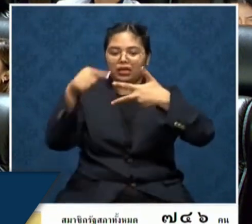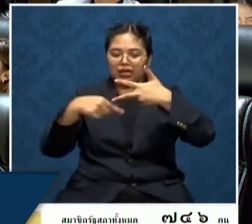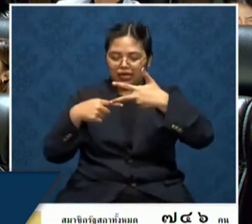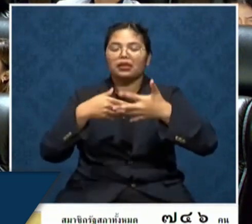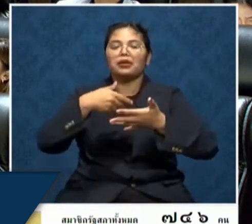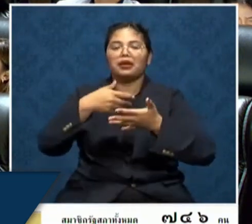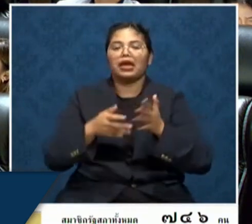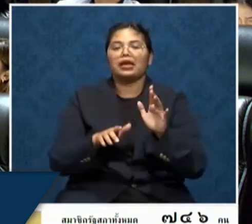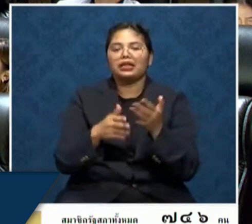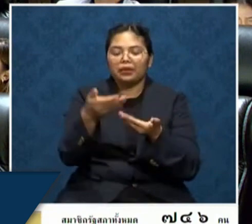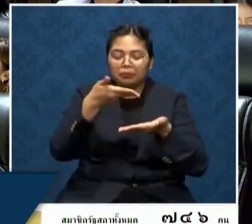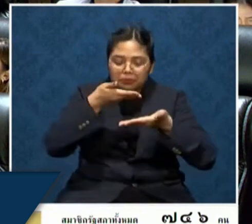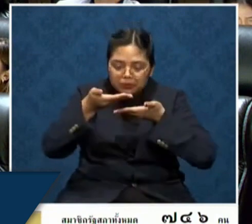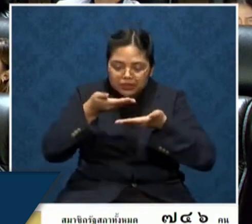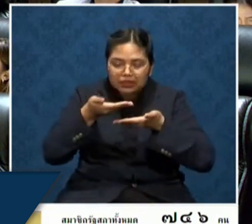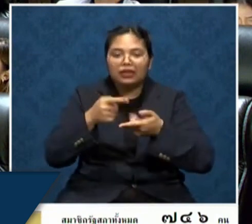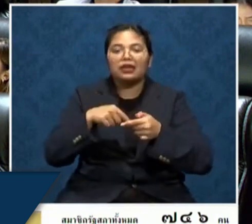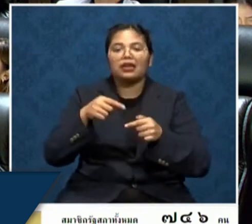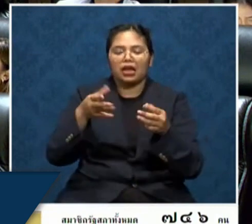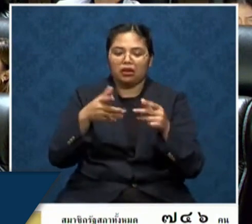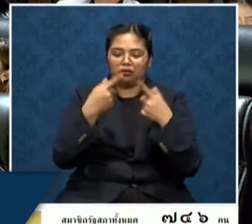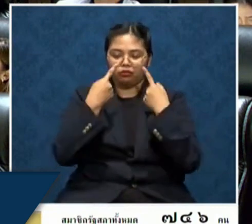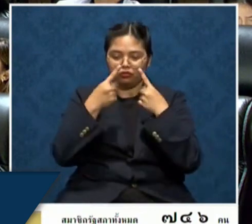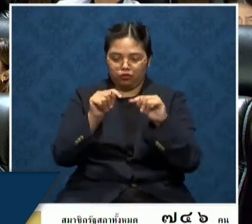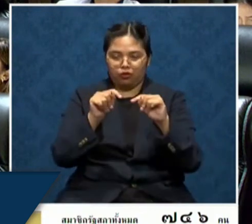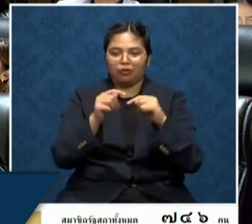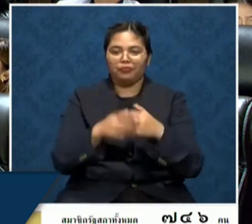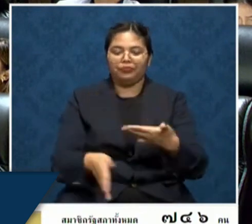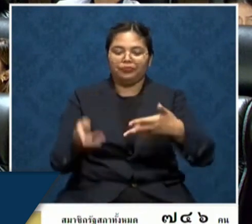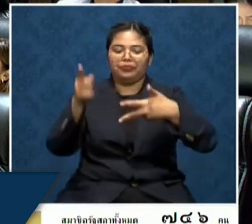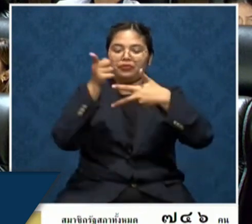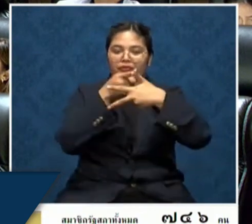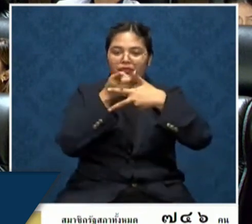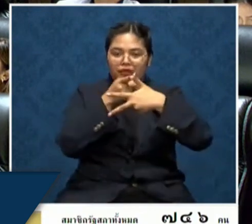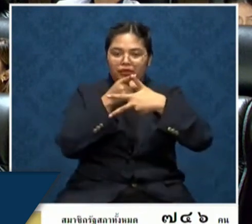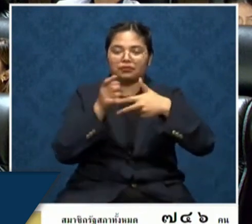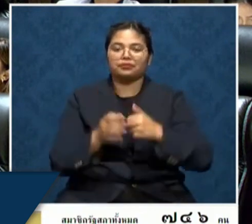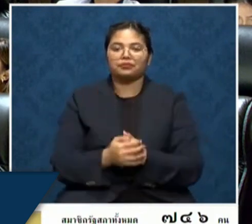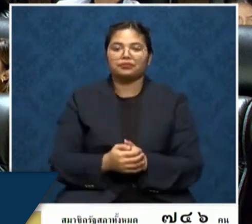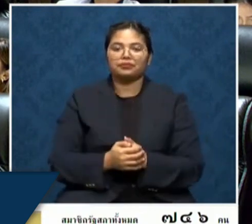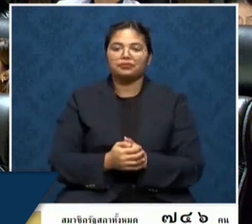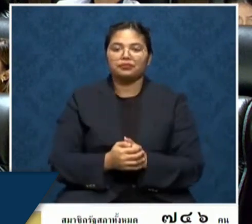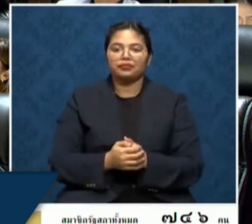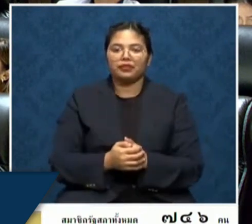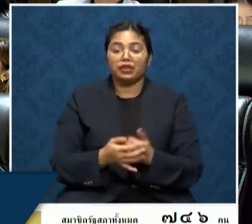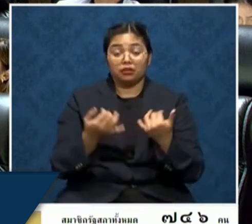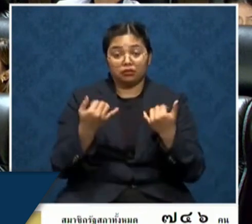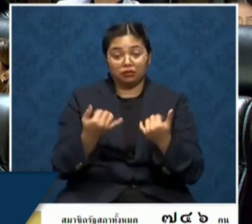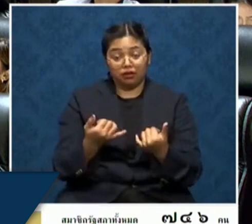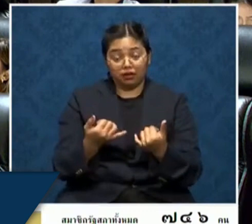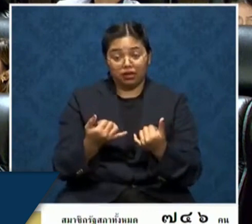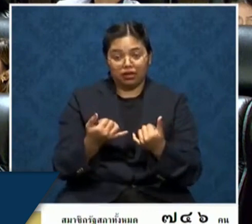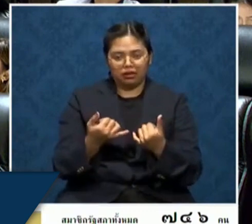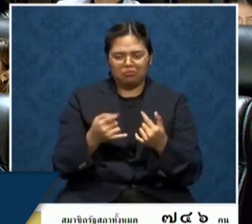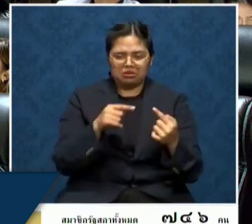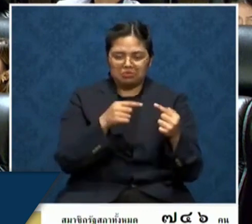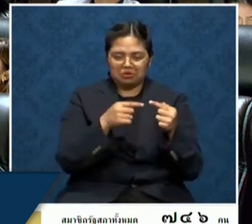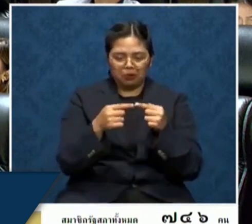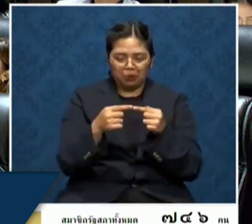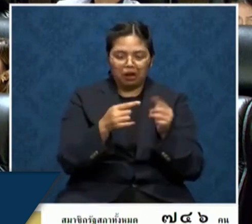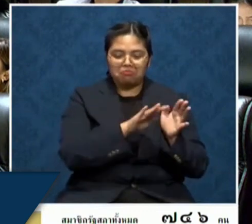จารณาและตอบคำถามประเด็นที่1ท่านกำลังต่อยอดความสำเร็จหรือความล้มเ